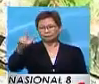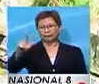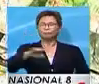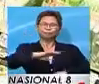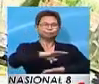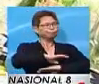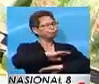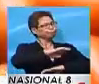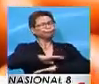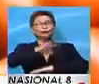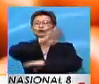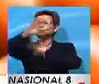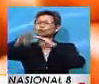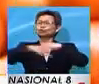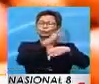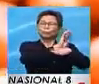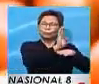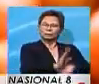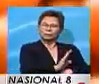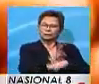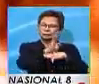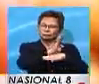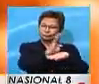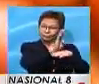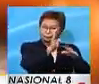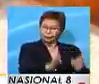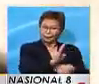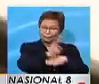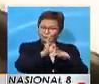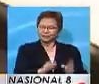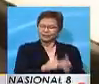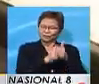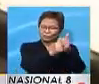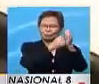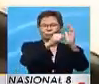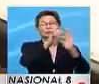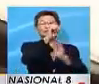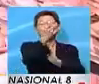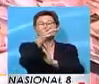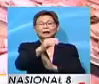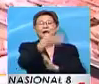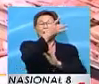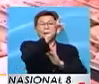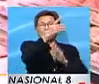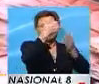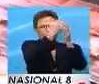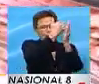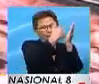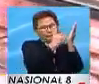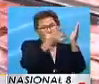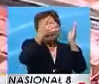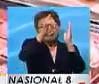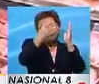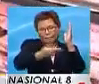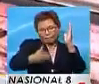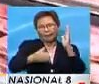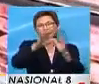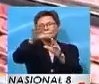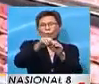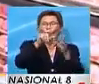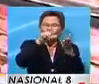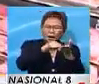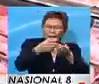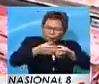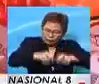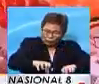berpuas hati kerana rata-rata peniaga mematuhi skim itu 18 jenis barangan tersenarai meliputi kategori ayam